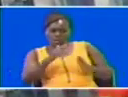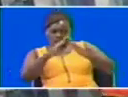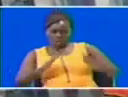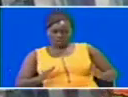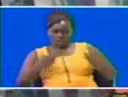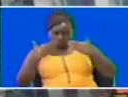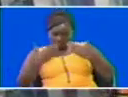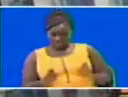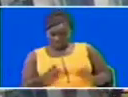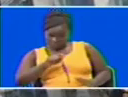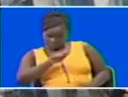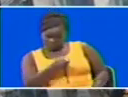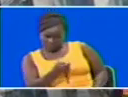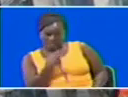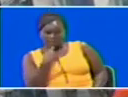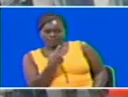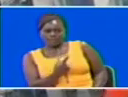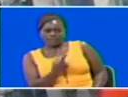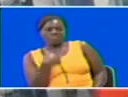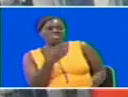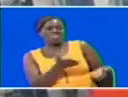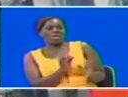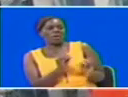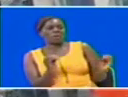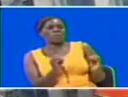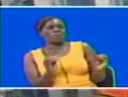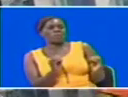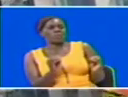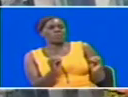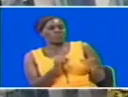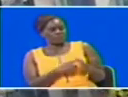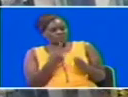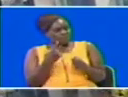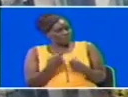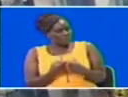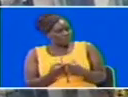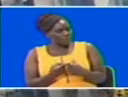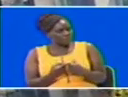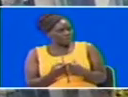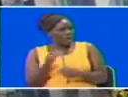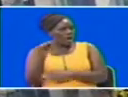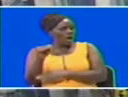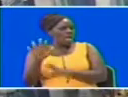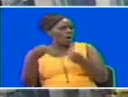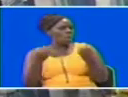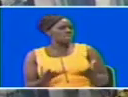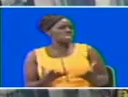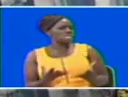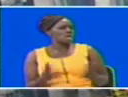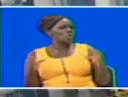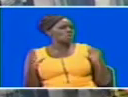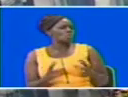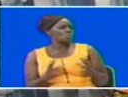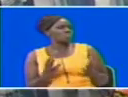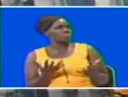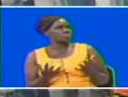Nilipofunga nyumba nikawaambia awaambie mimi siko. Then nimemuuliza ni wangapi, akaniambia ni group,